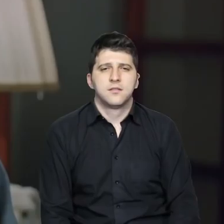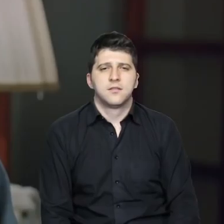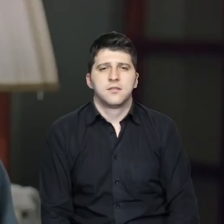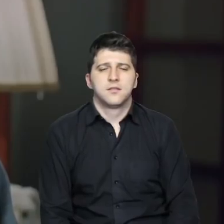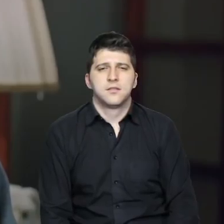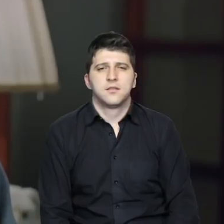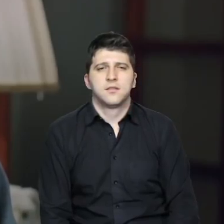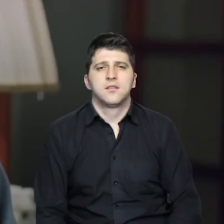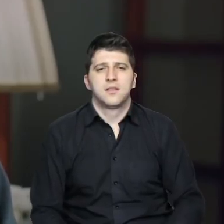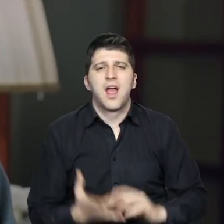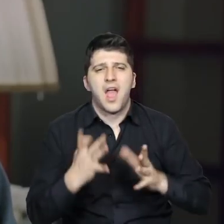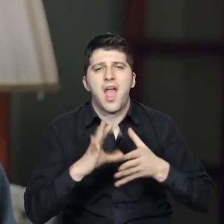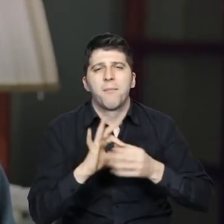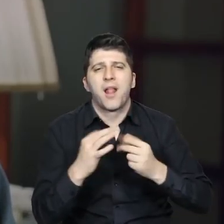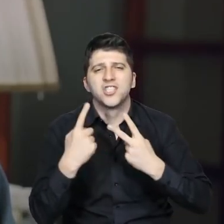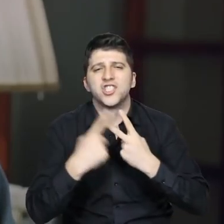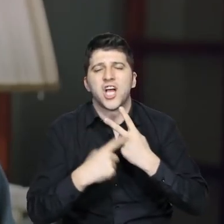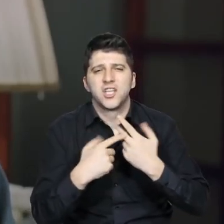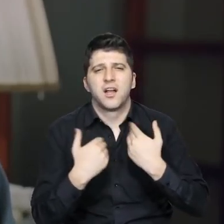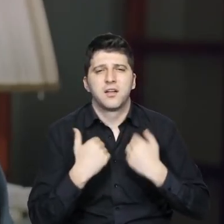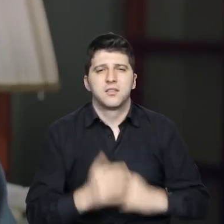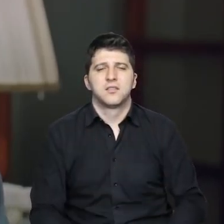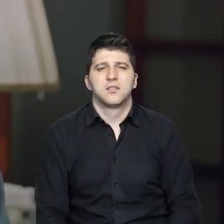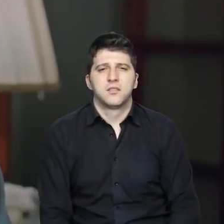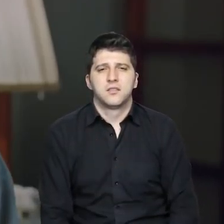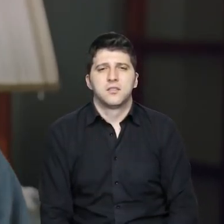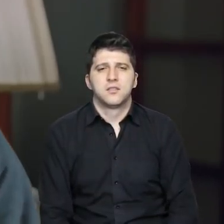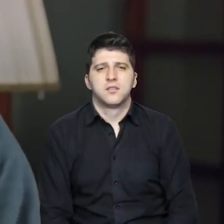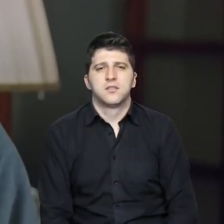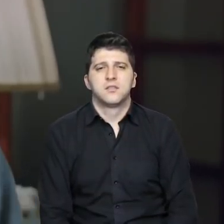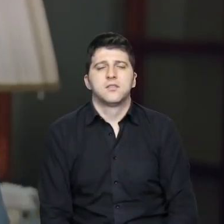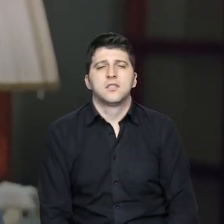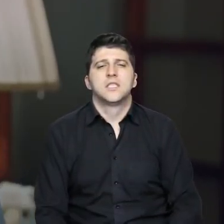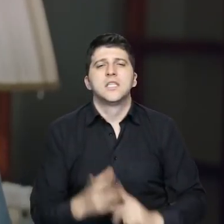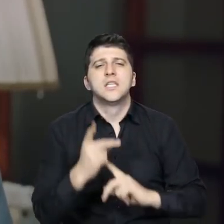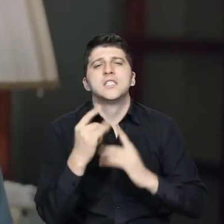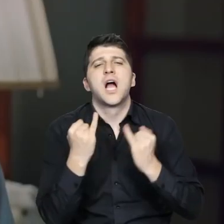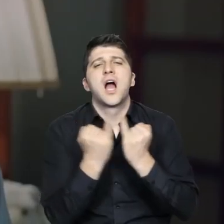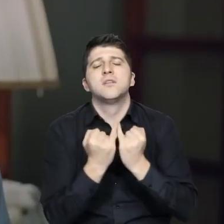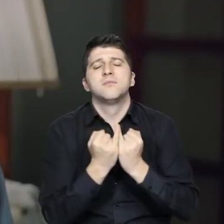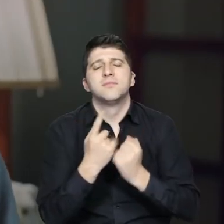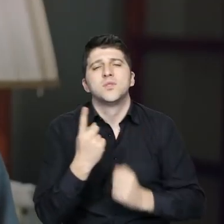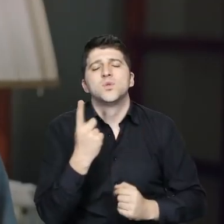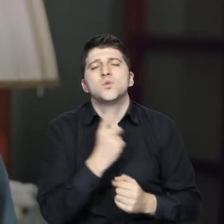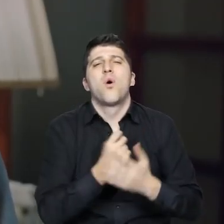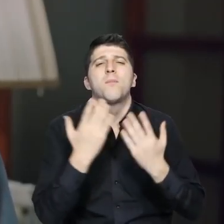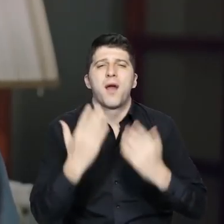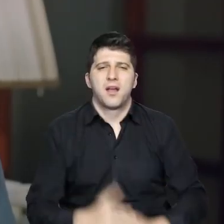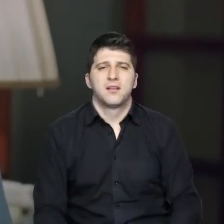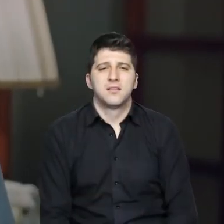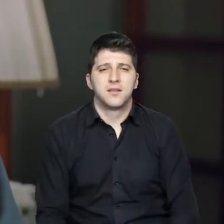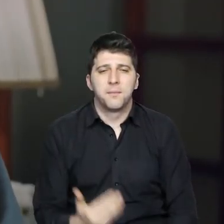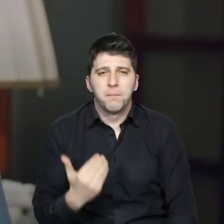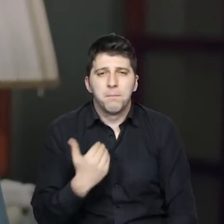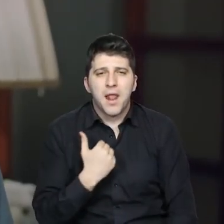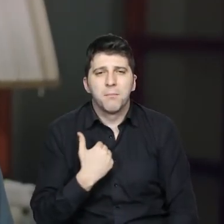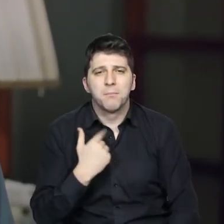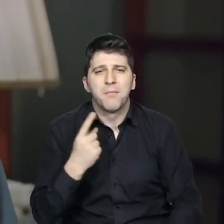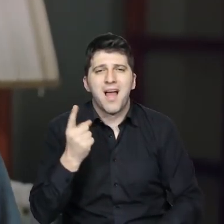Ha, emlakçı Yaşar abin. İhsan kardeşim, hiç sorma. Benim